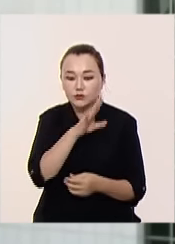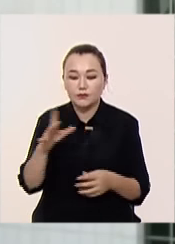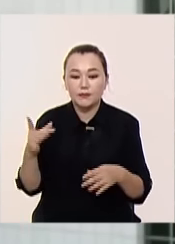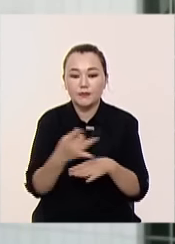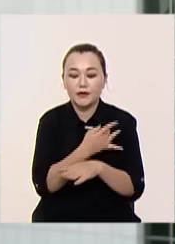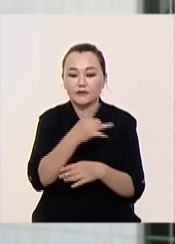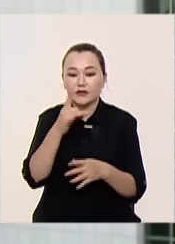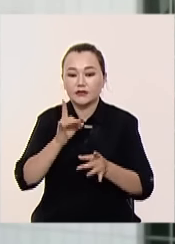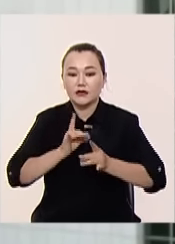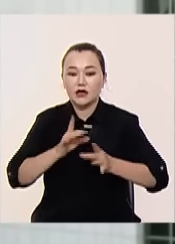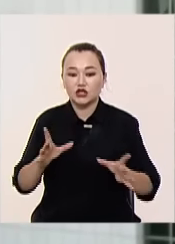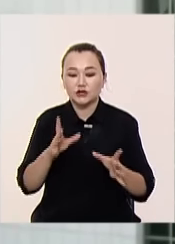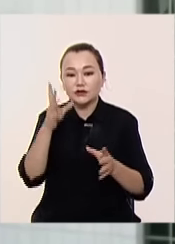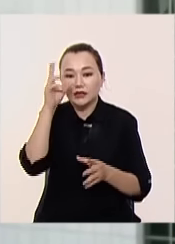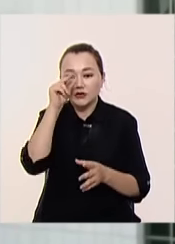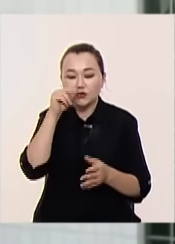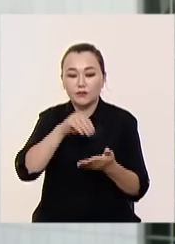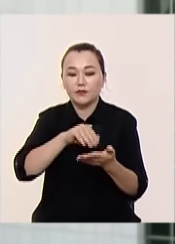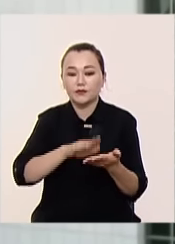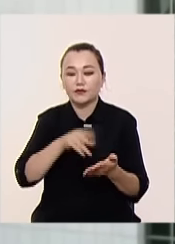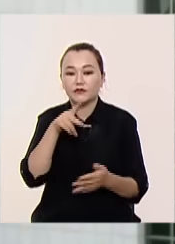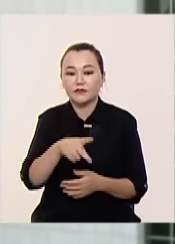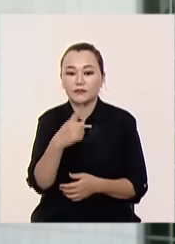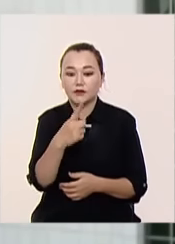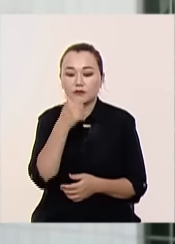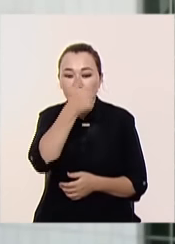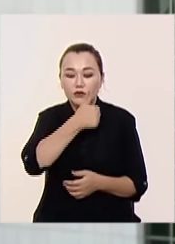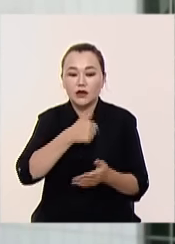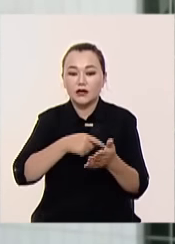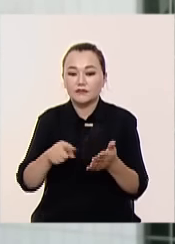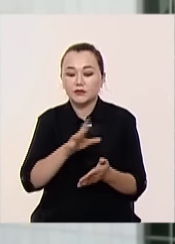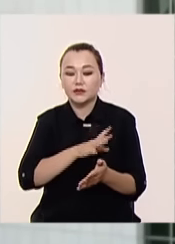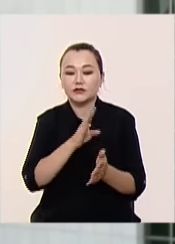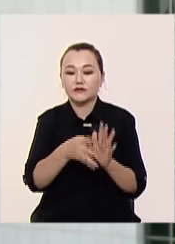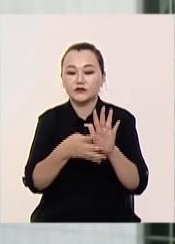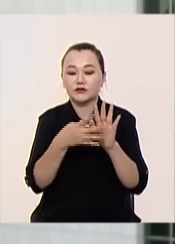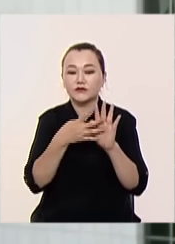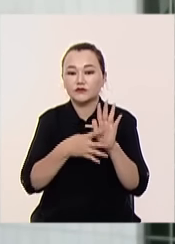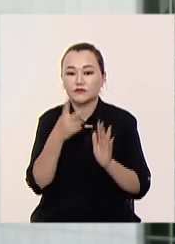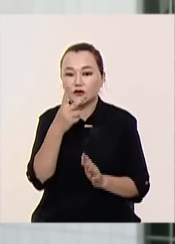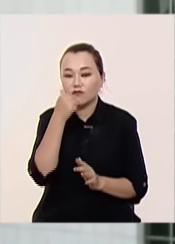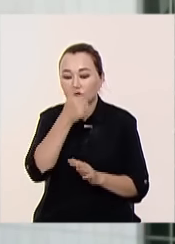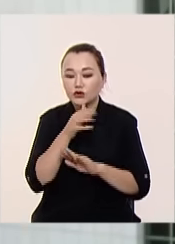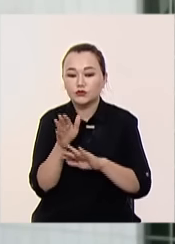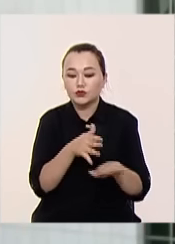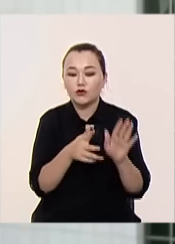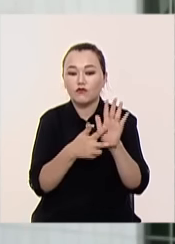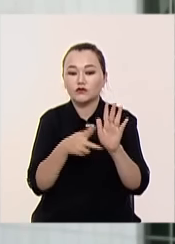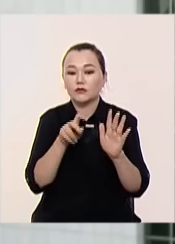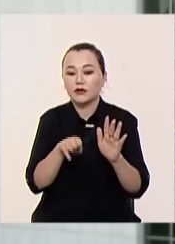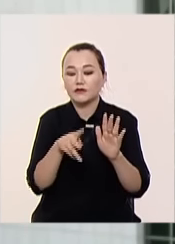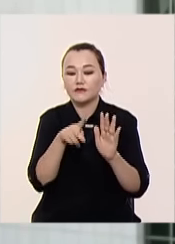перечень торжественных дат он попал в 2001 году, хотя и отмечался с 1992 года. Однако спустя 8 лет,